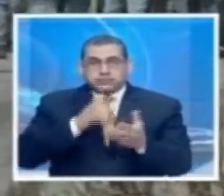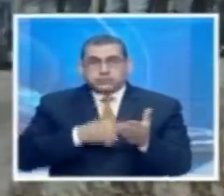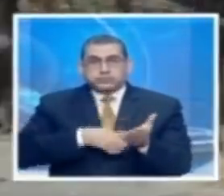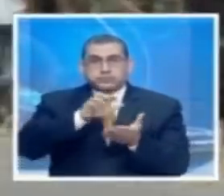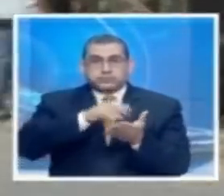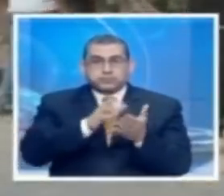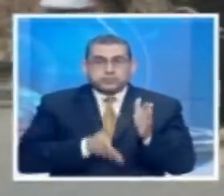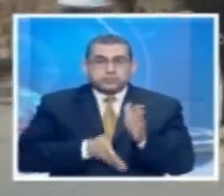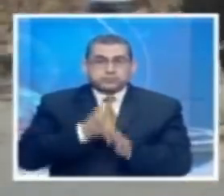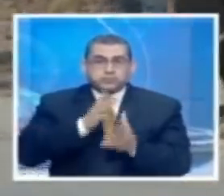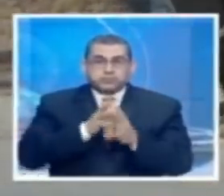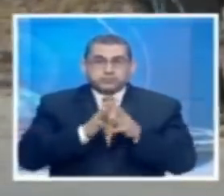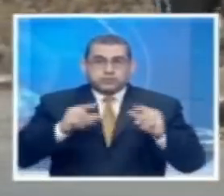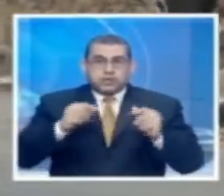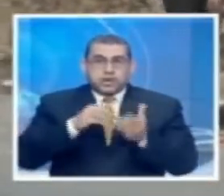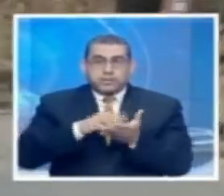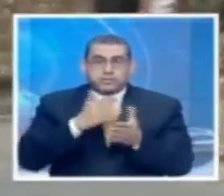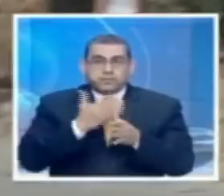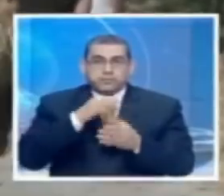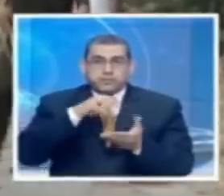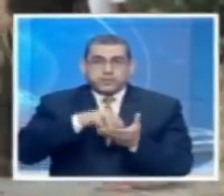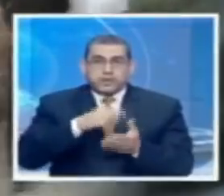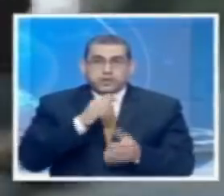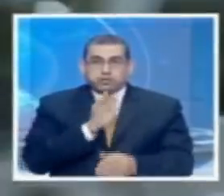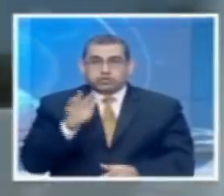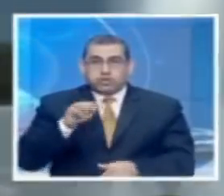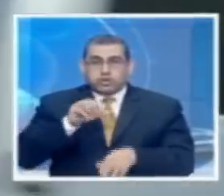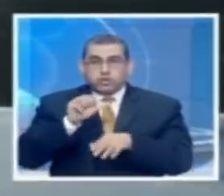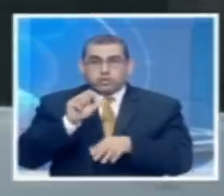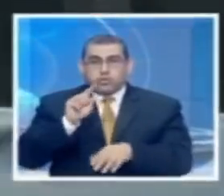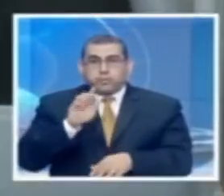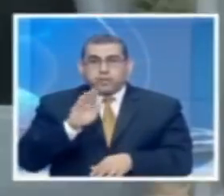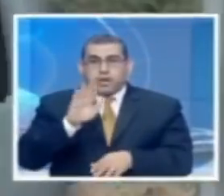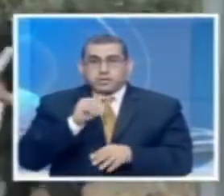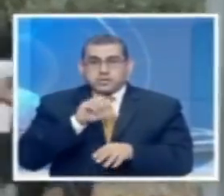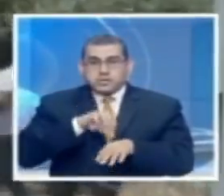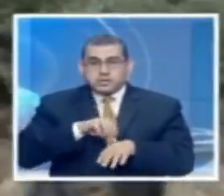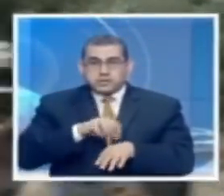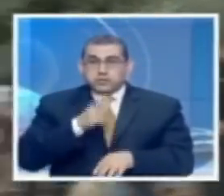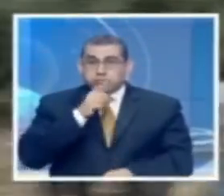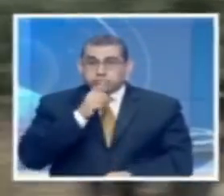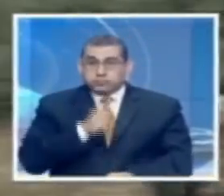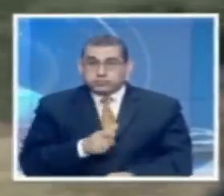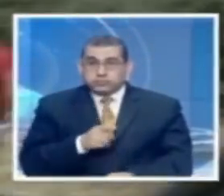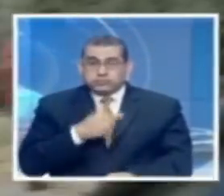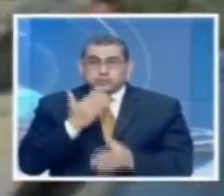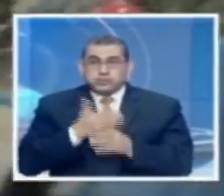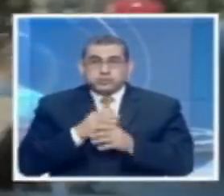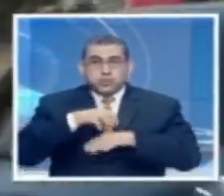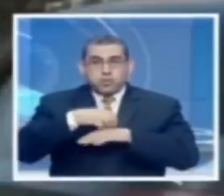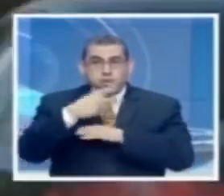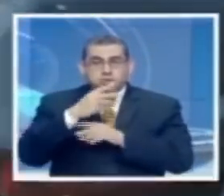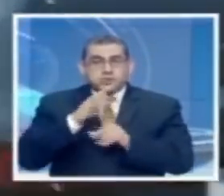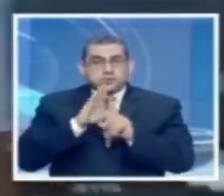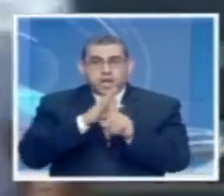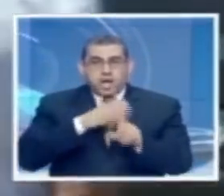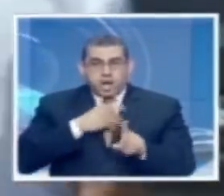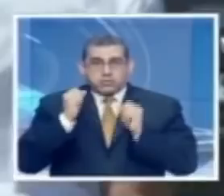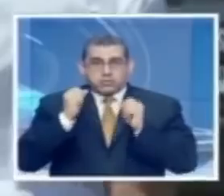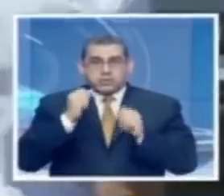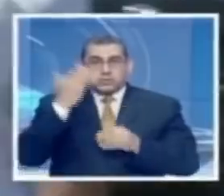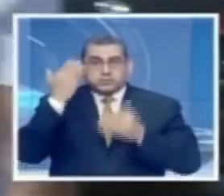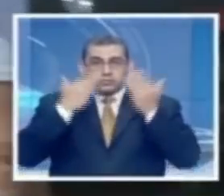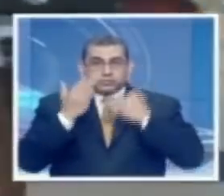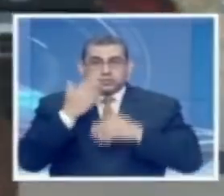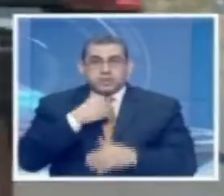حاجز تياسير العسكري بشرق طوباس بالضفة الغربية نصرة للقدس وقطاع غزة، ما أسفر عن